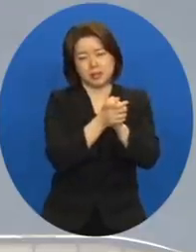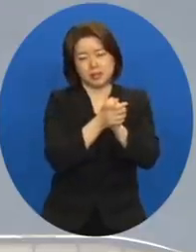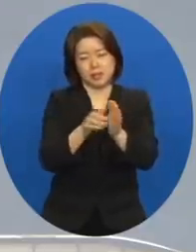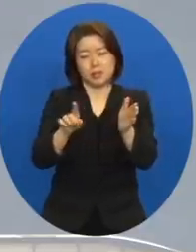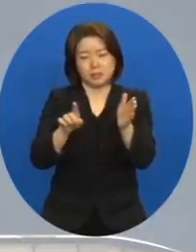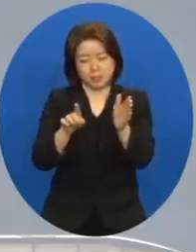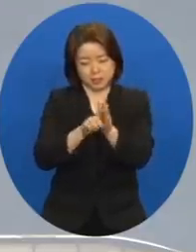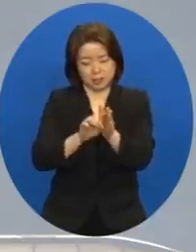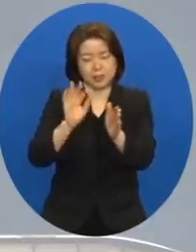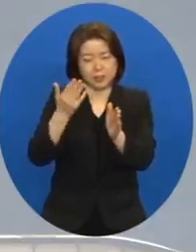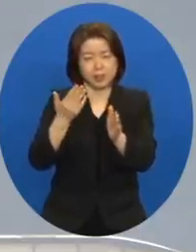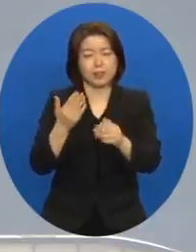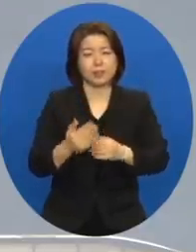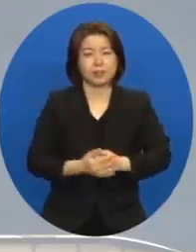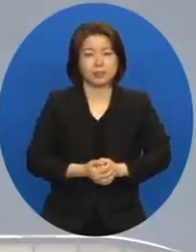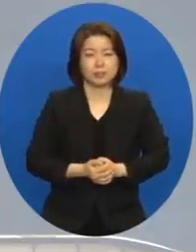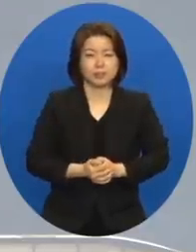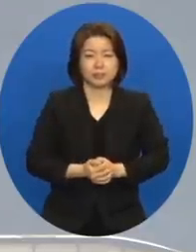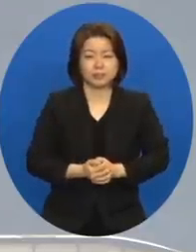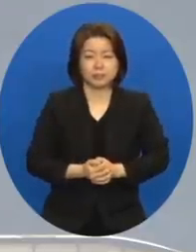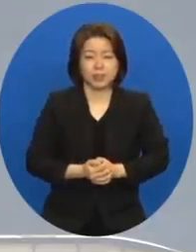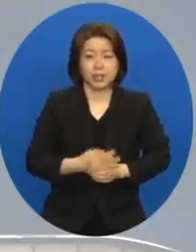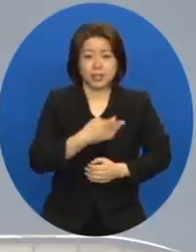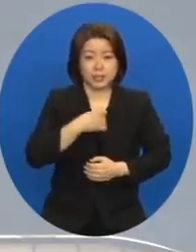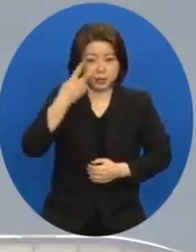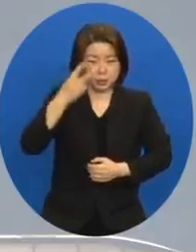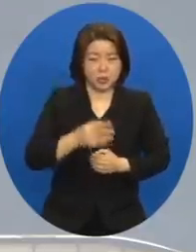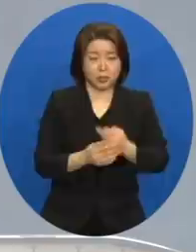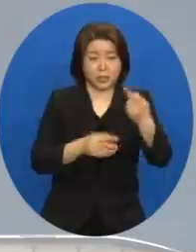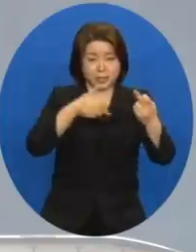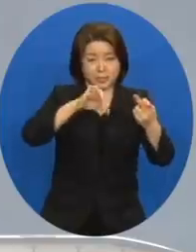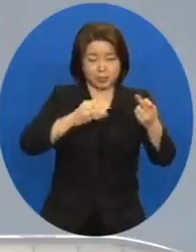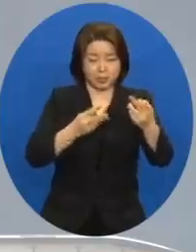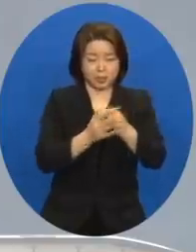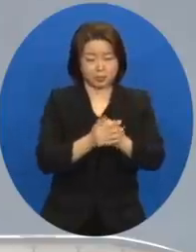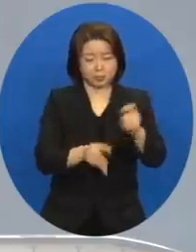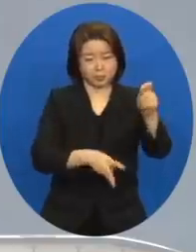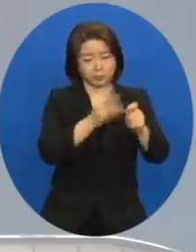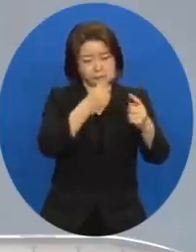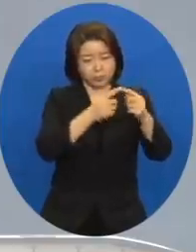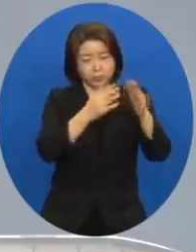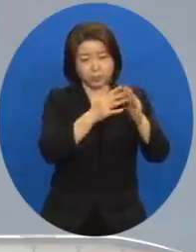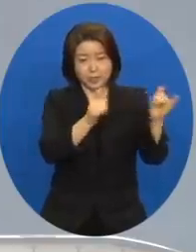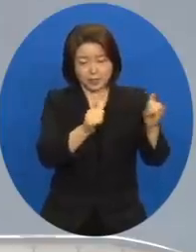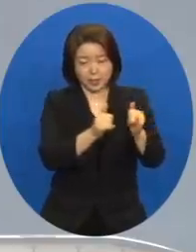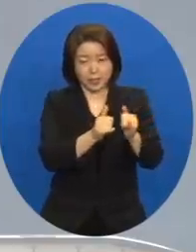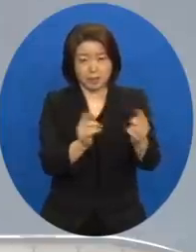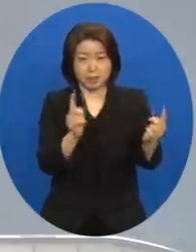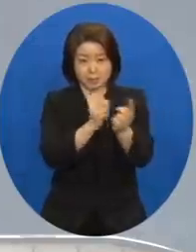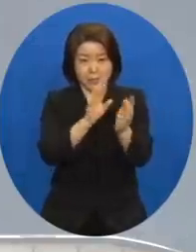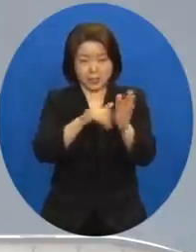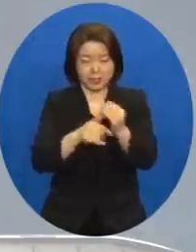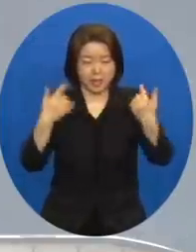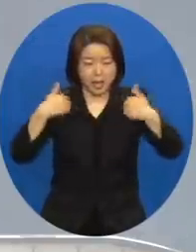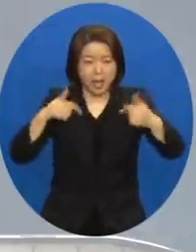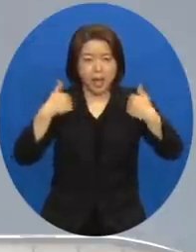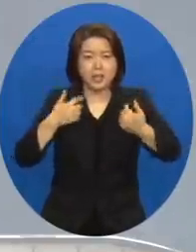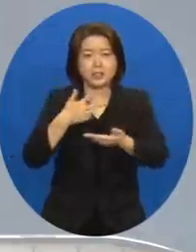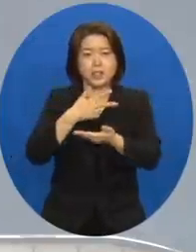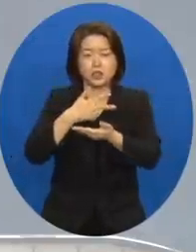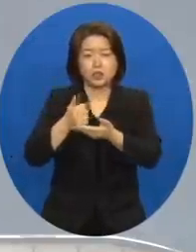되어야 합니다 사도 바울이 12절에 고린도 교인들을 대할 때마다 언제나 하나님께서 주신